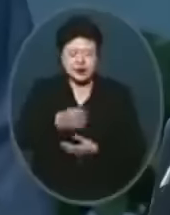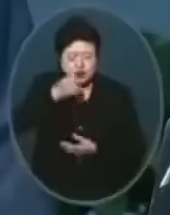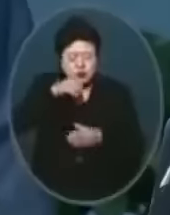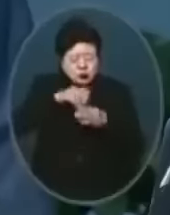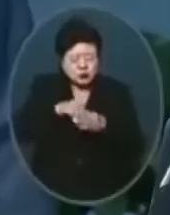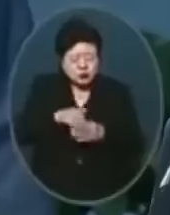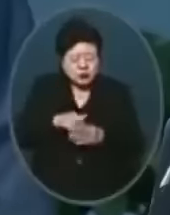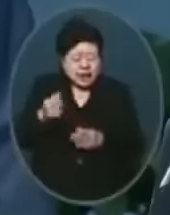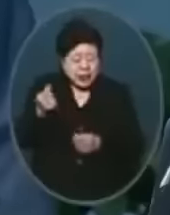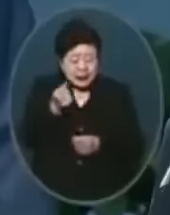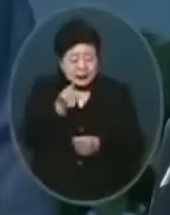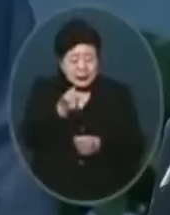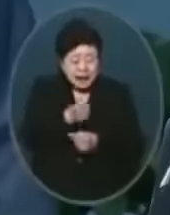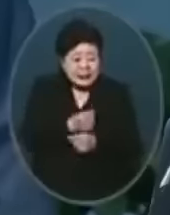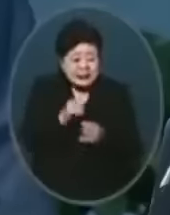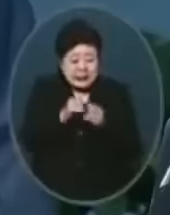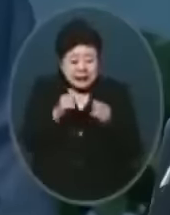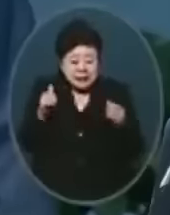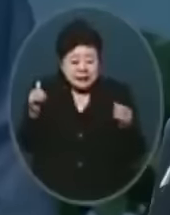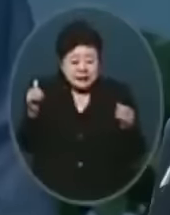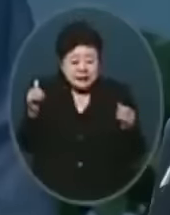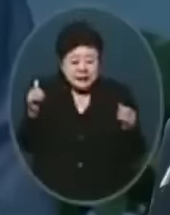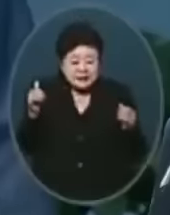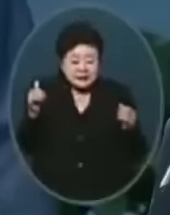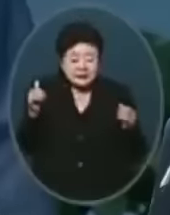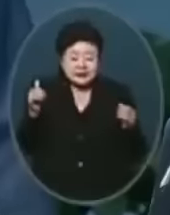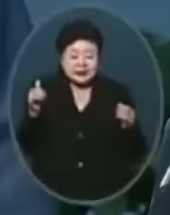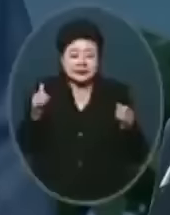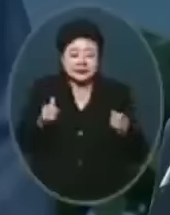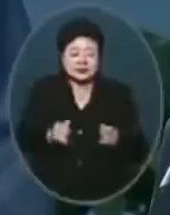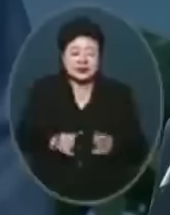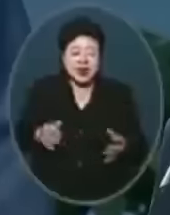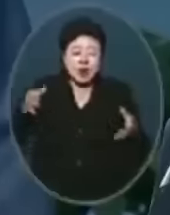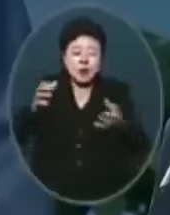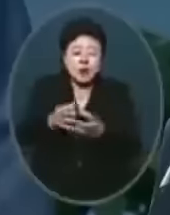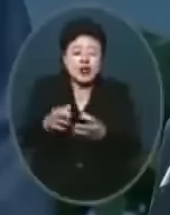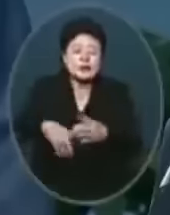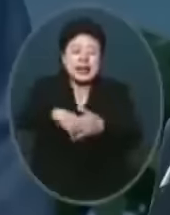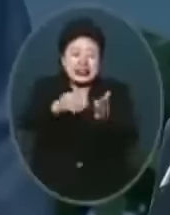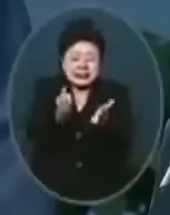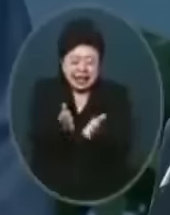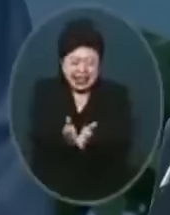꿈을 꾸게 꾸는 사람들이 모인 단체는